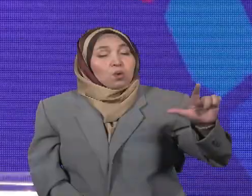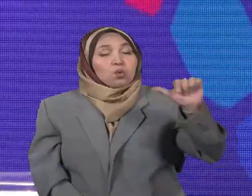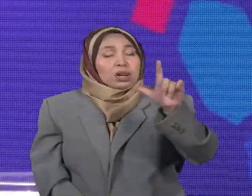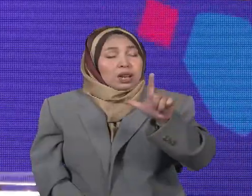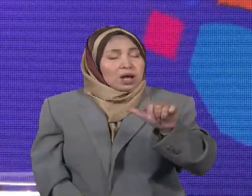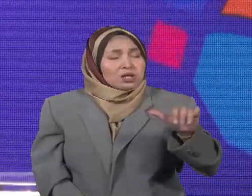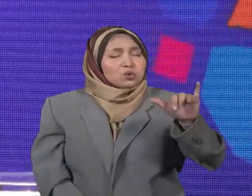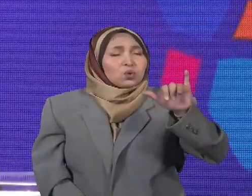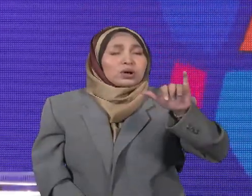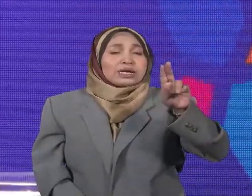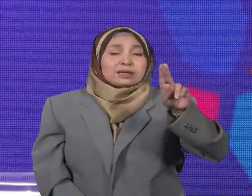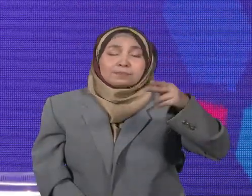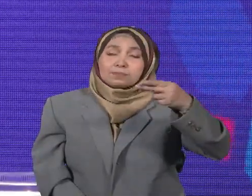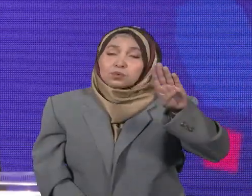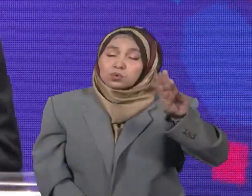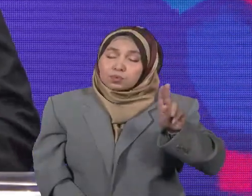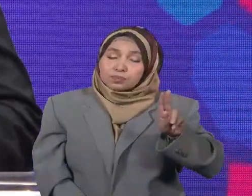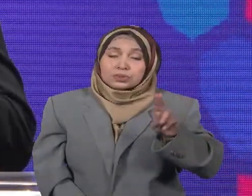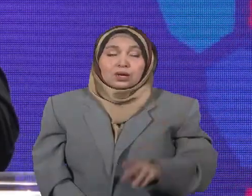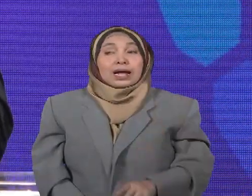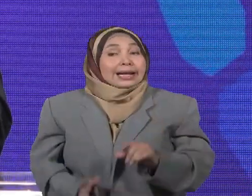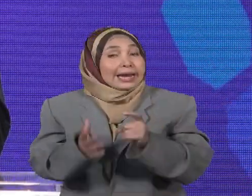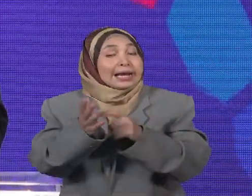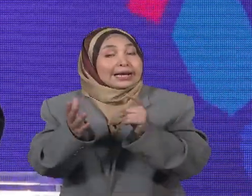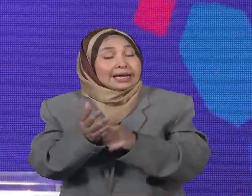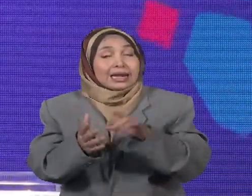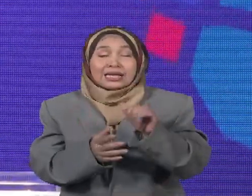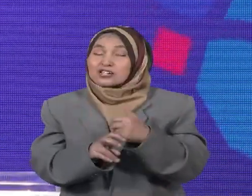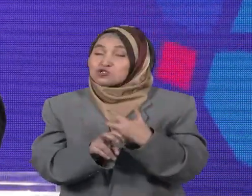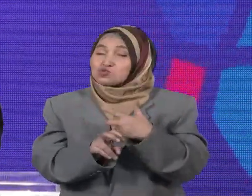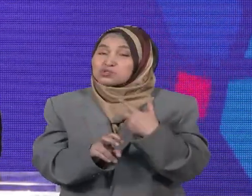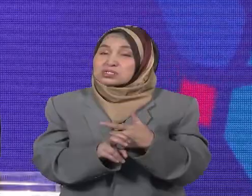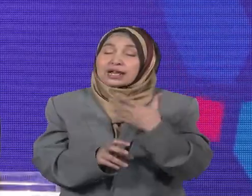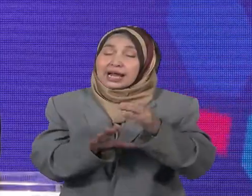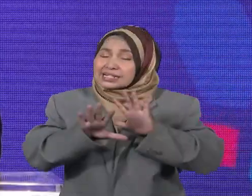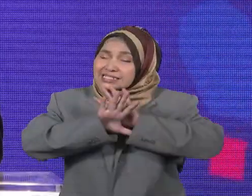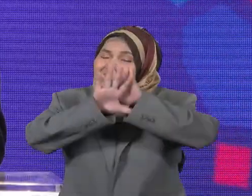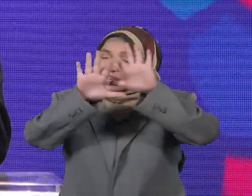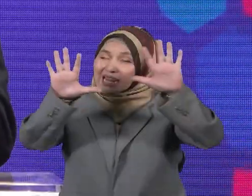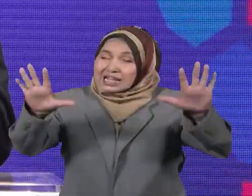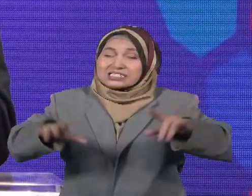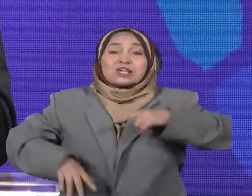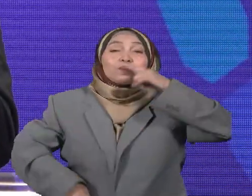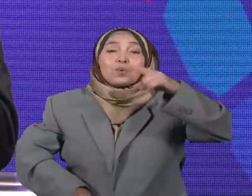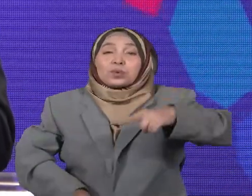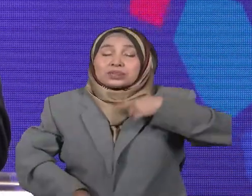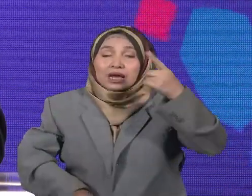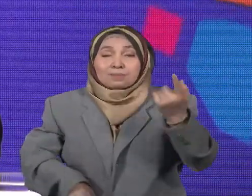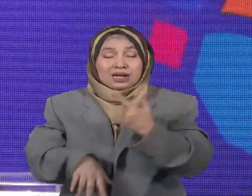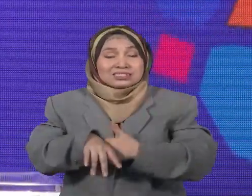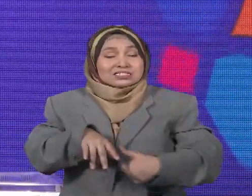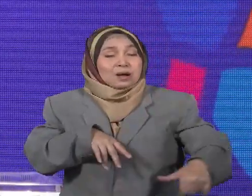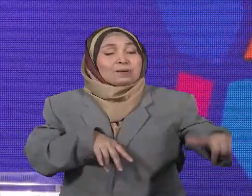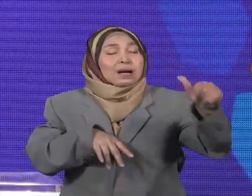Wallahu la yuhibbu. Bagus. Kadang-kadang yang agak susah nak jelaskan sebutan dia ketika berbaris